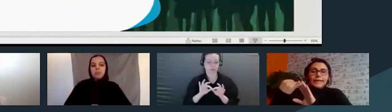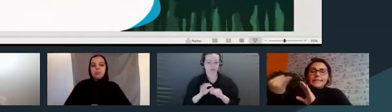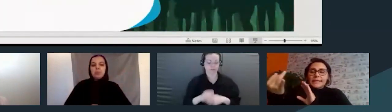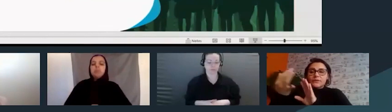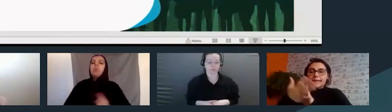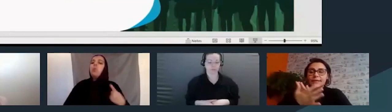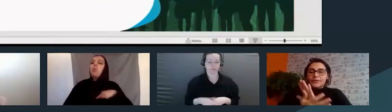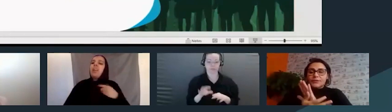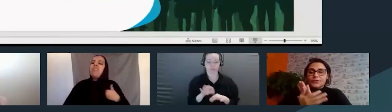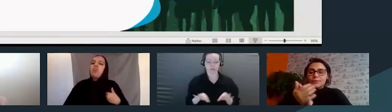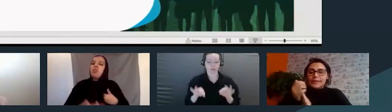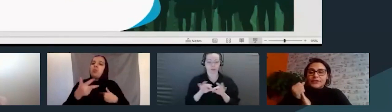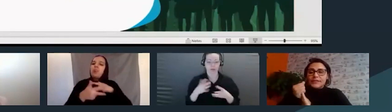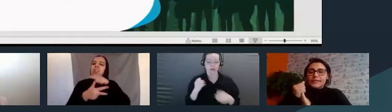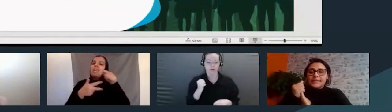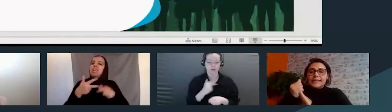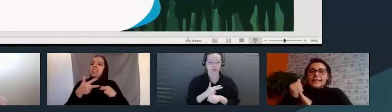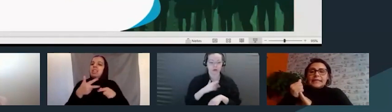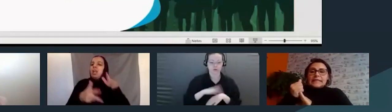points.